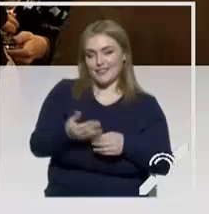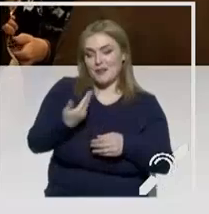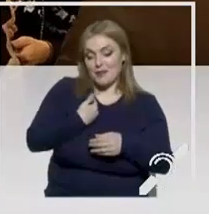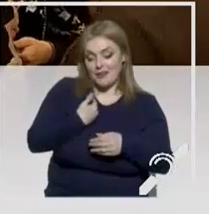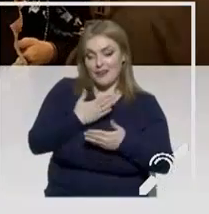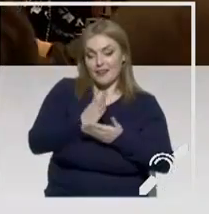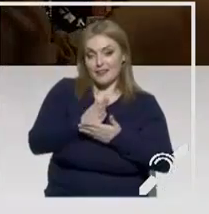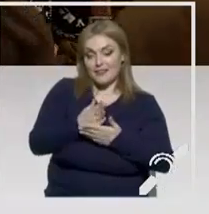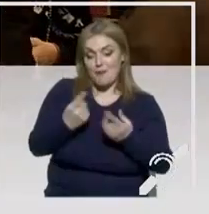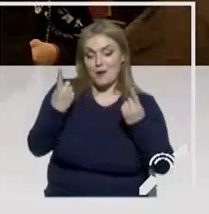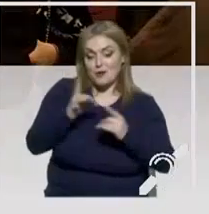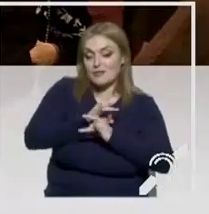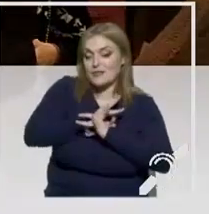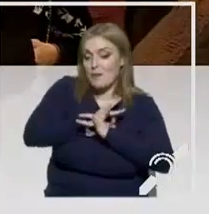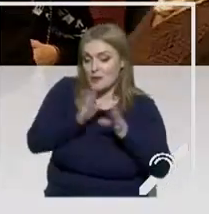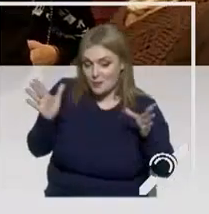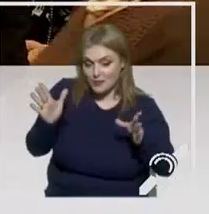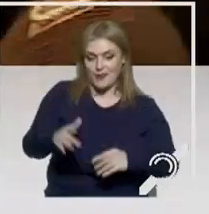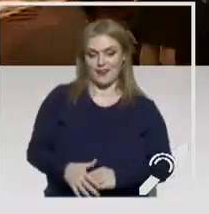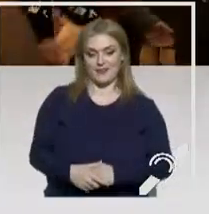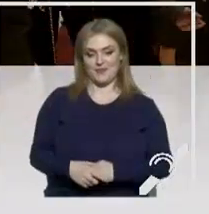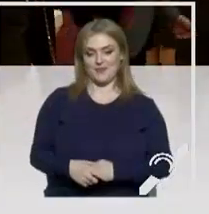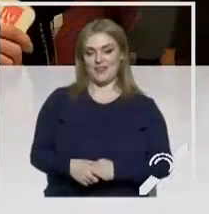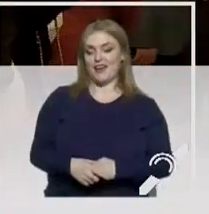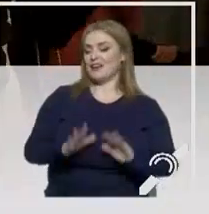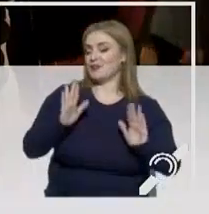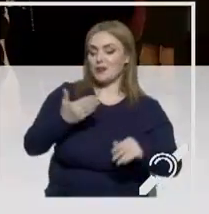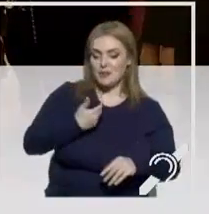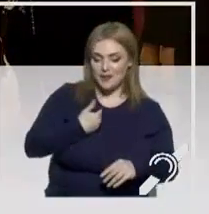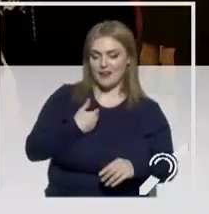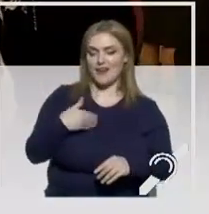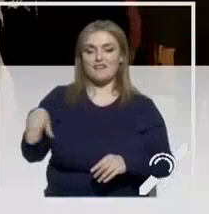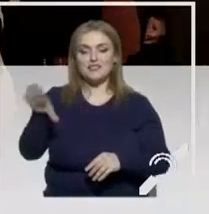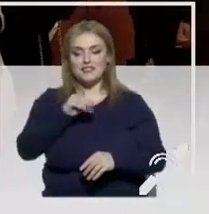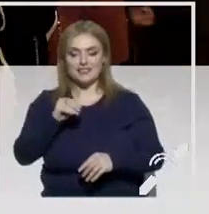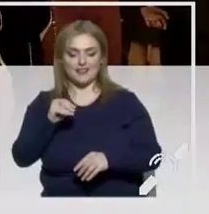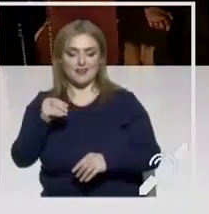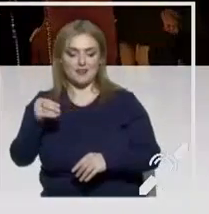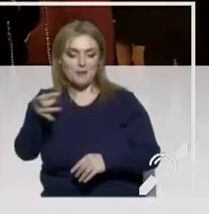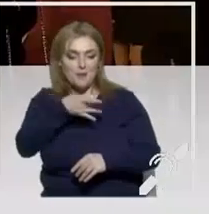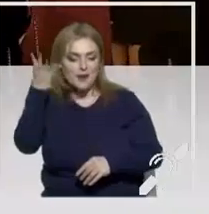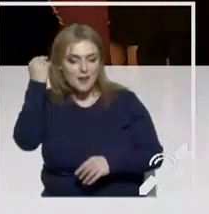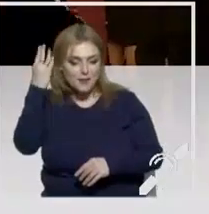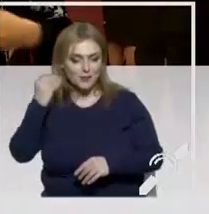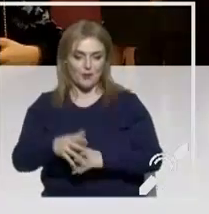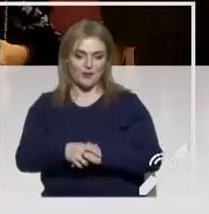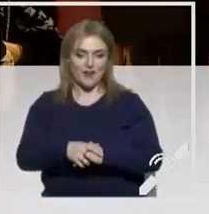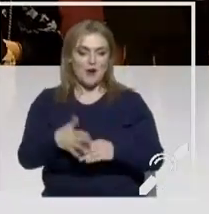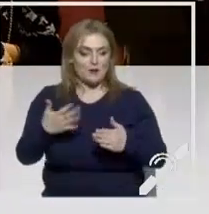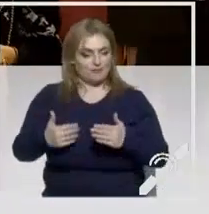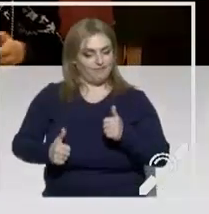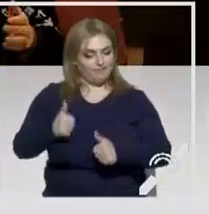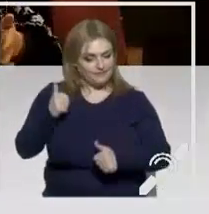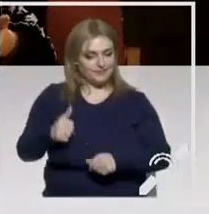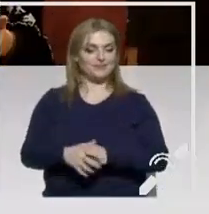în primul rând, pentru toată comunitatea, nu doar pentru noi. Ne bucurăm că la această gală deja sunt mai